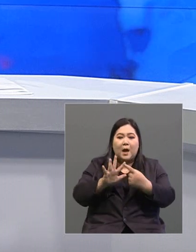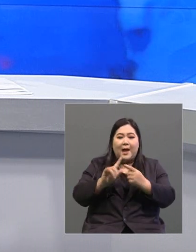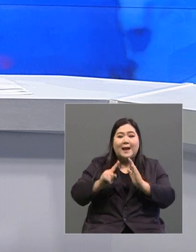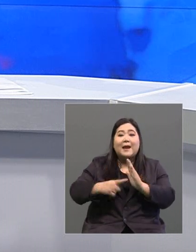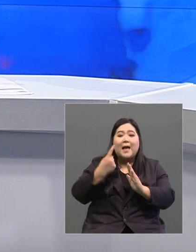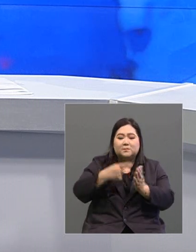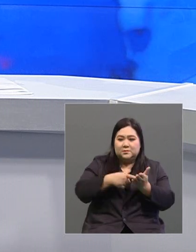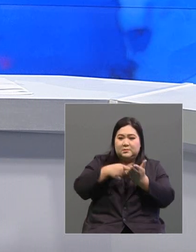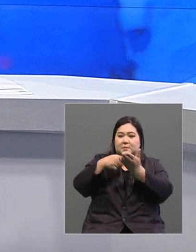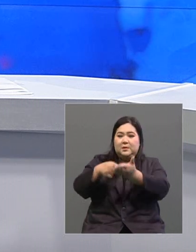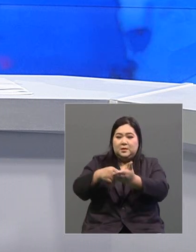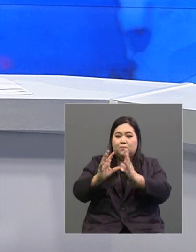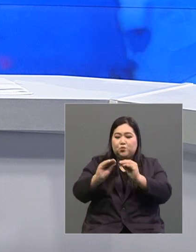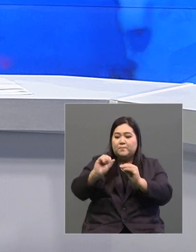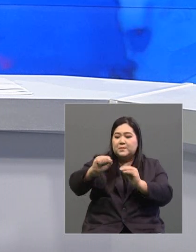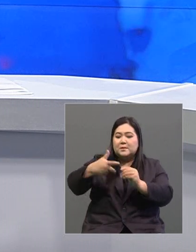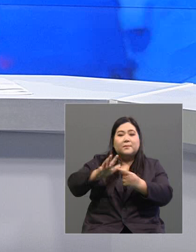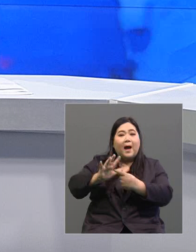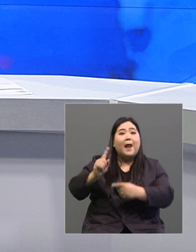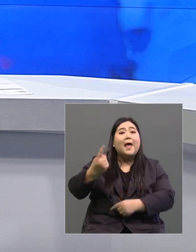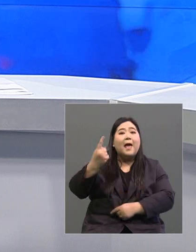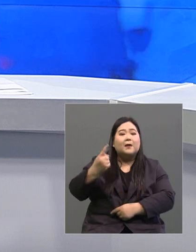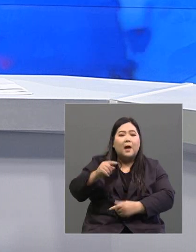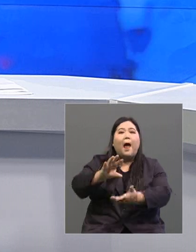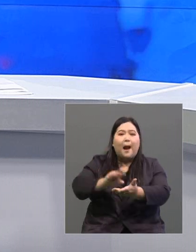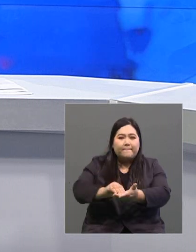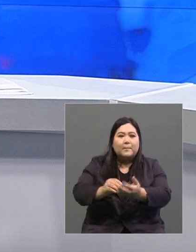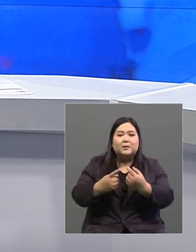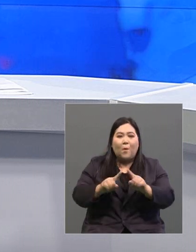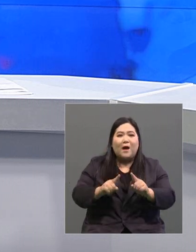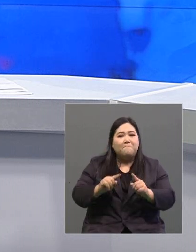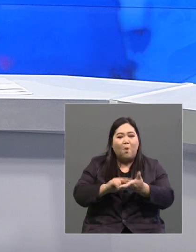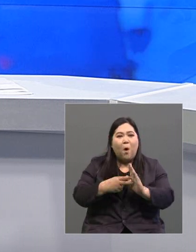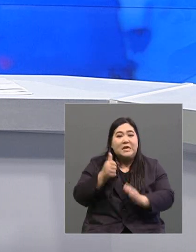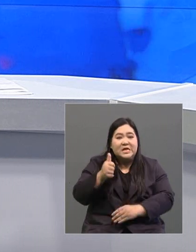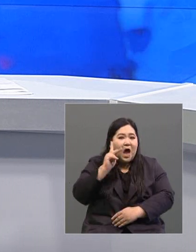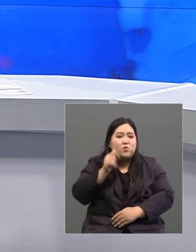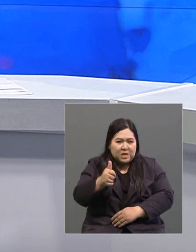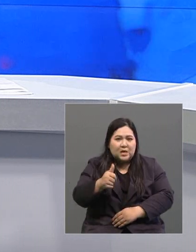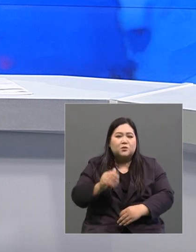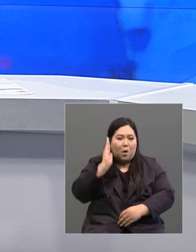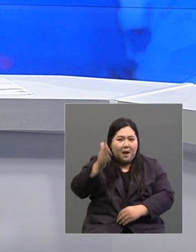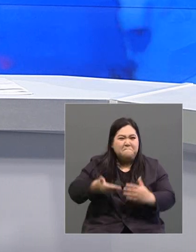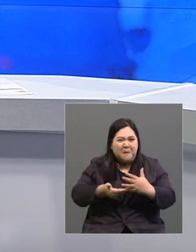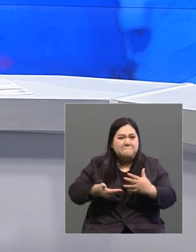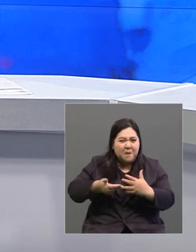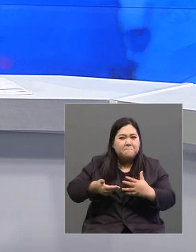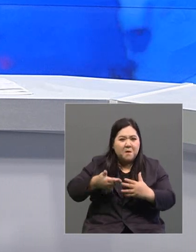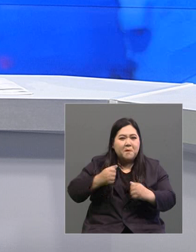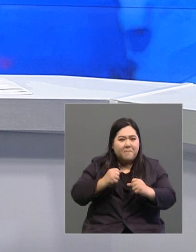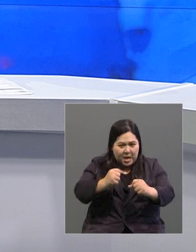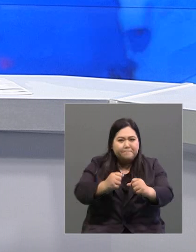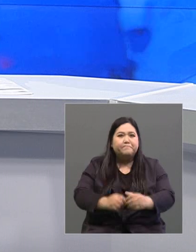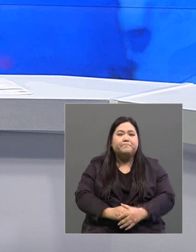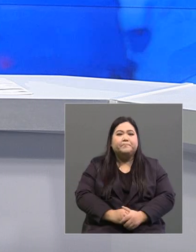หลักการแต่ถือว่าเป็นสิ่งที่ดีมเป็นการสร้างหน้าประวัติศาสตร์หน้าใหม่ให้กับกฎหมายของไทยด้วยเพราะต้องยอมรับว่า